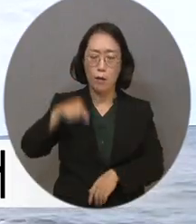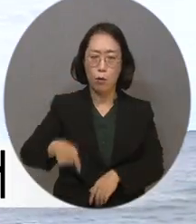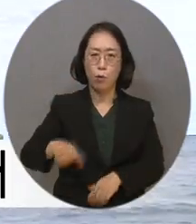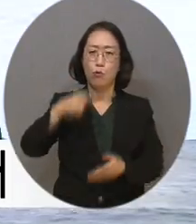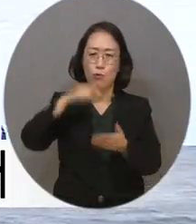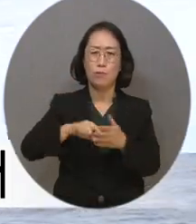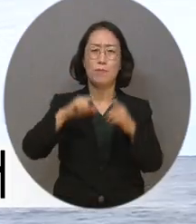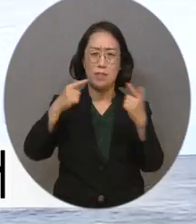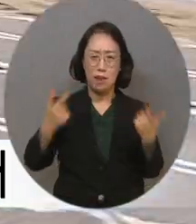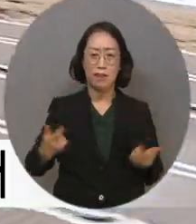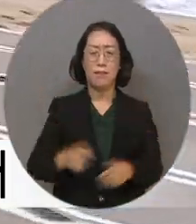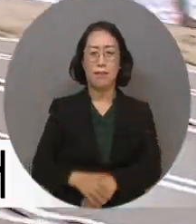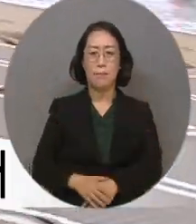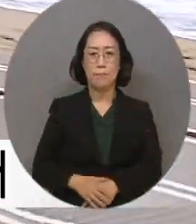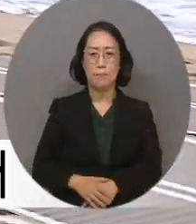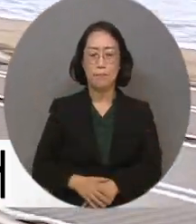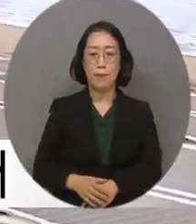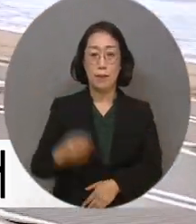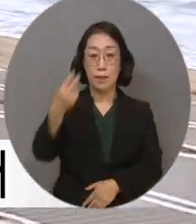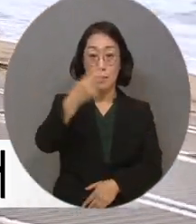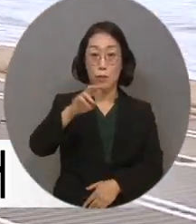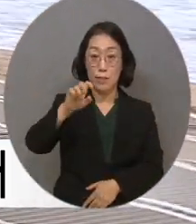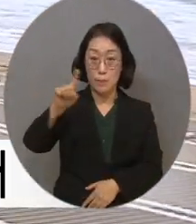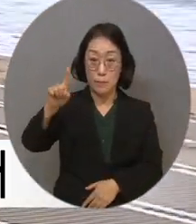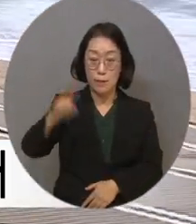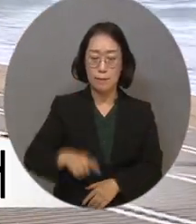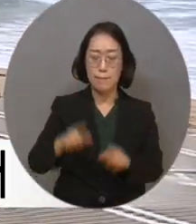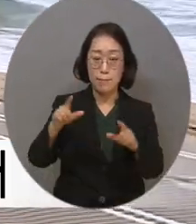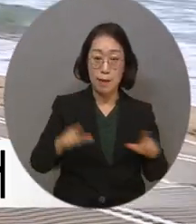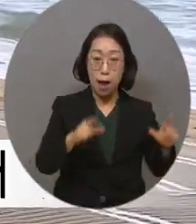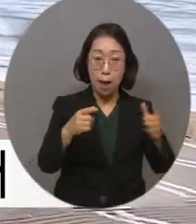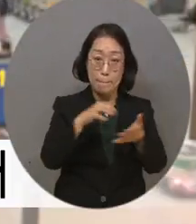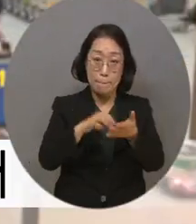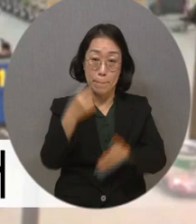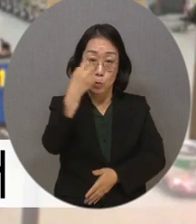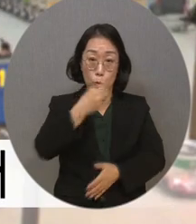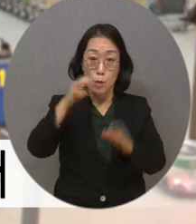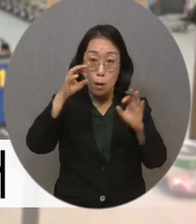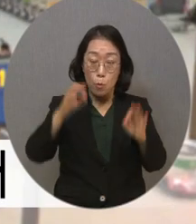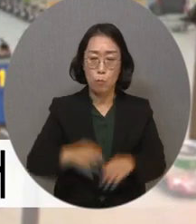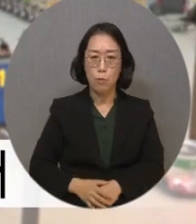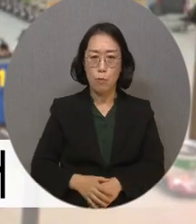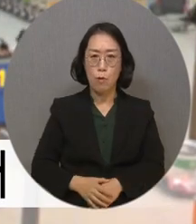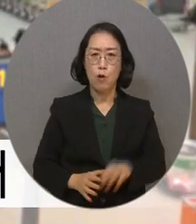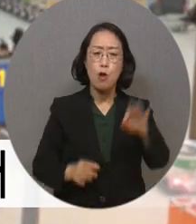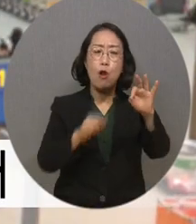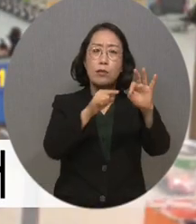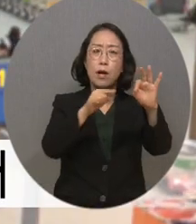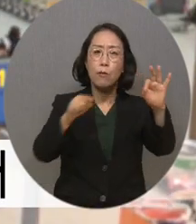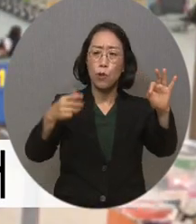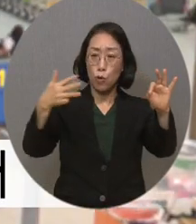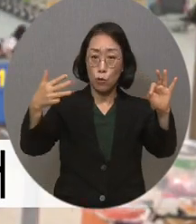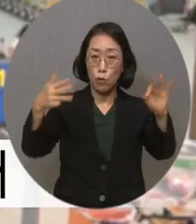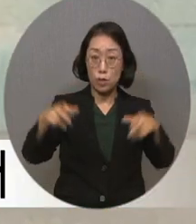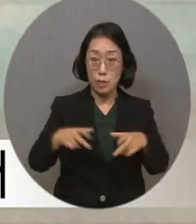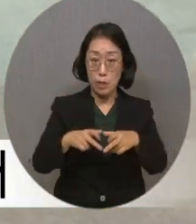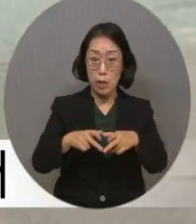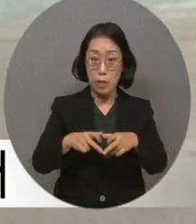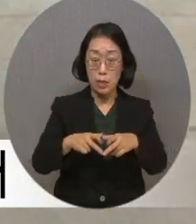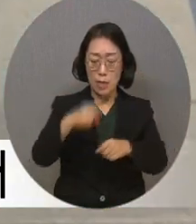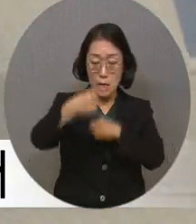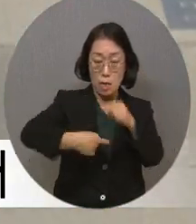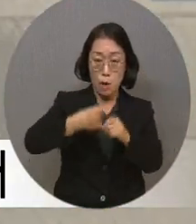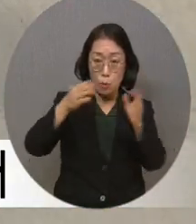그림의 떡입니다. 2021 장애인의 삶 패널 조사에 따르면 장애인 10명 중 8명은 1년간